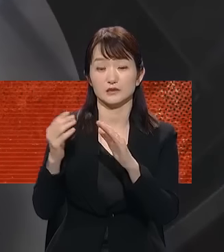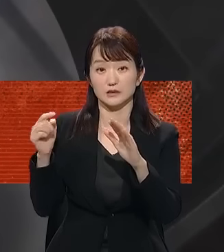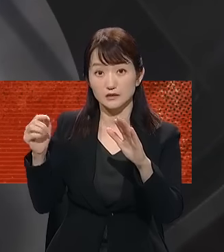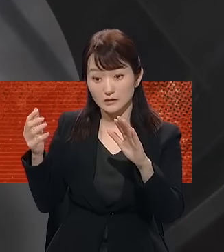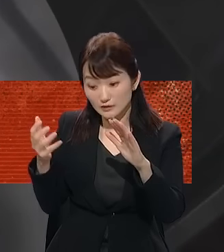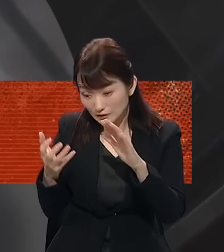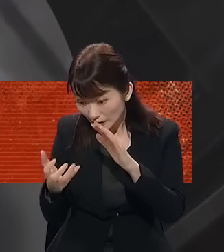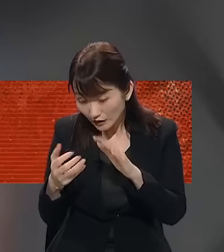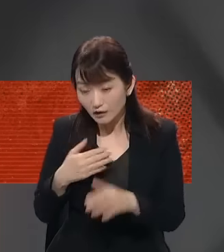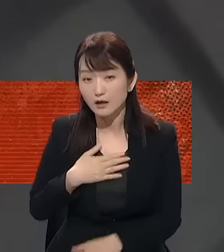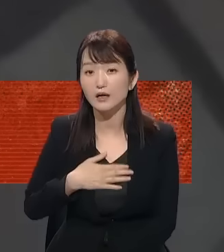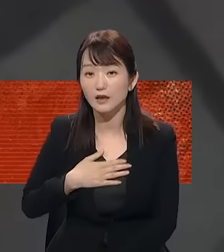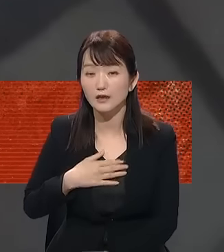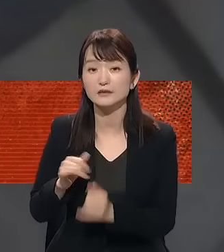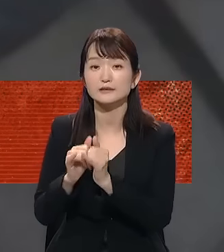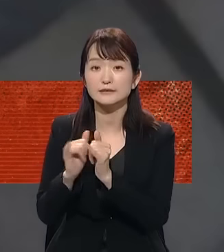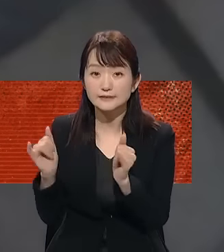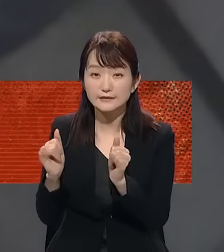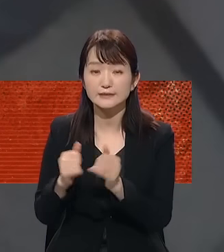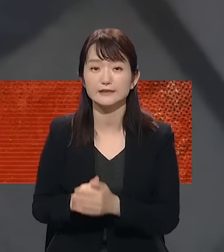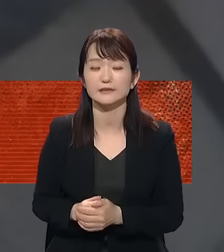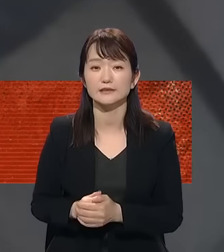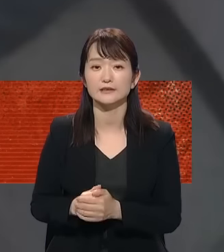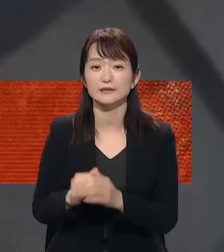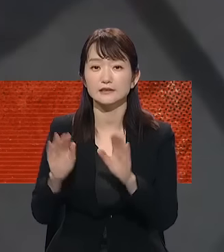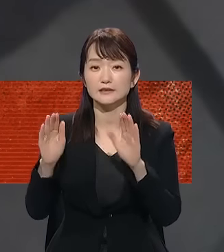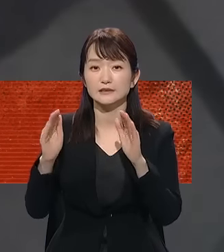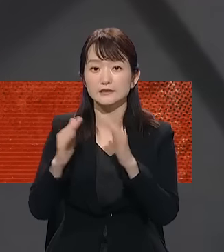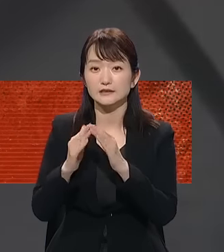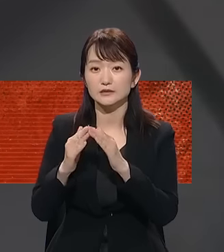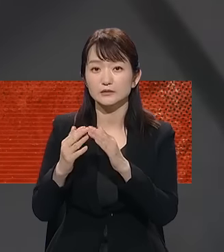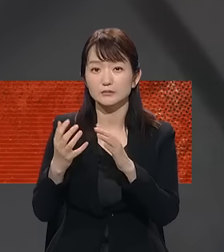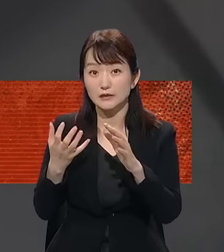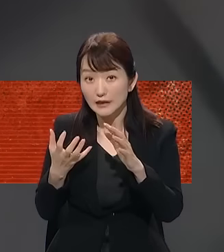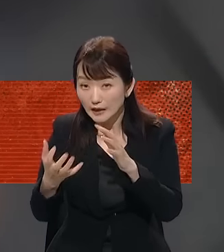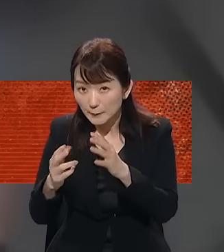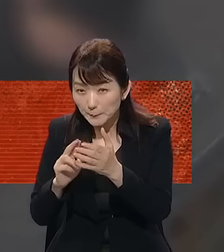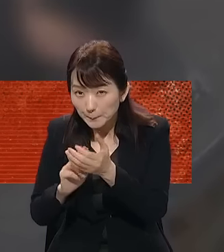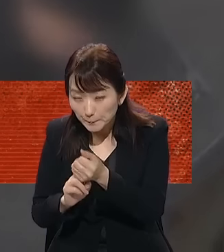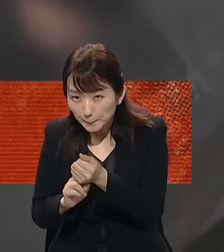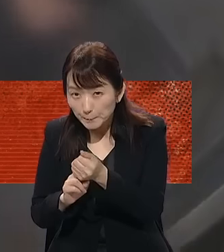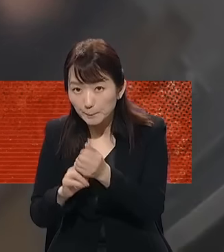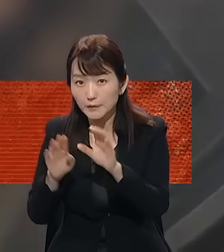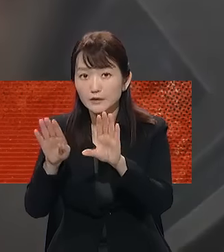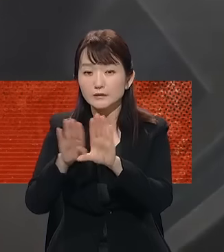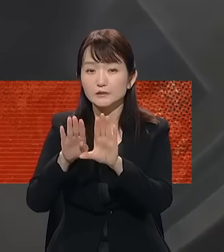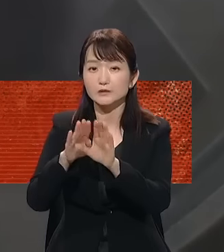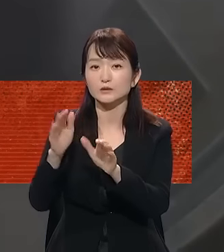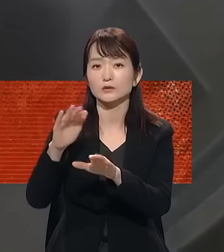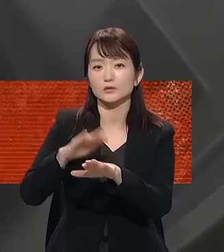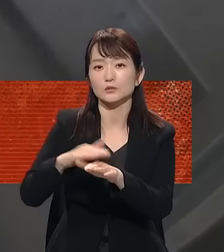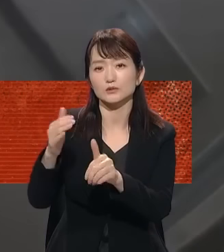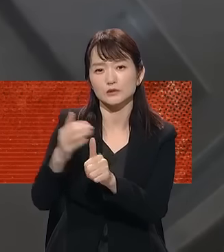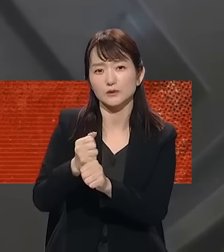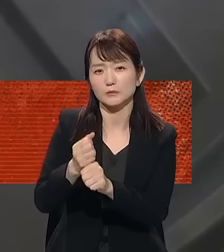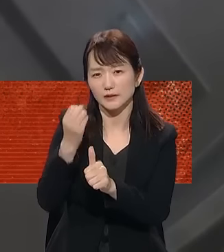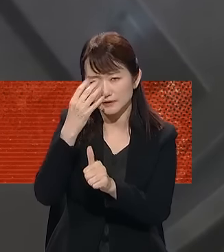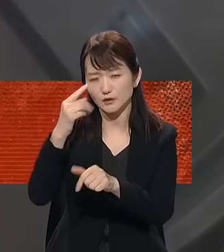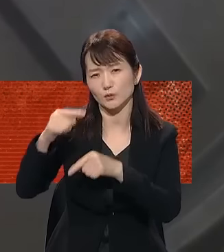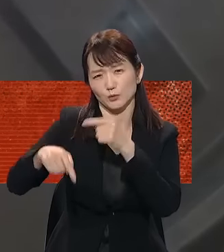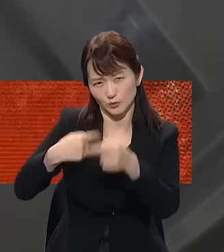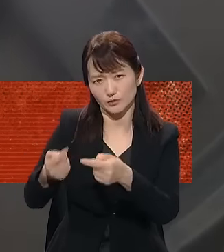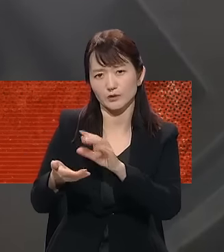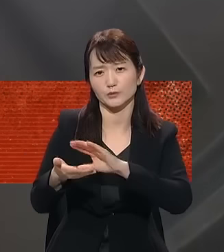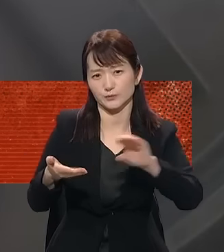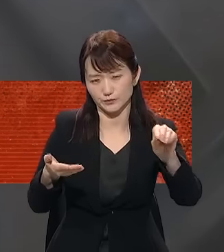나서야이 사실을 안 집행관들이 친입 사실을 숨기기라도 하듯이 현관 손잡이를 새걸로 교체하고 돌아간 거라고 합니다